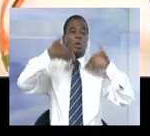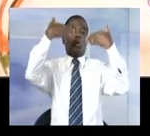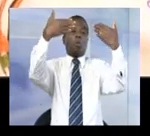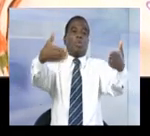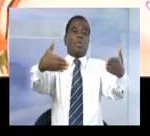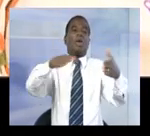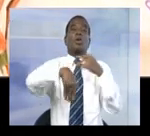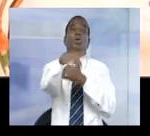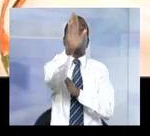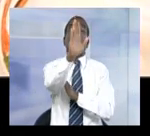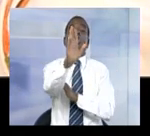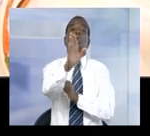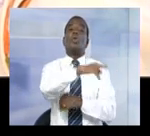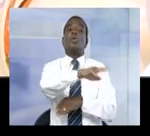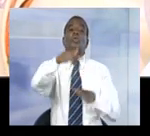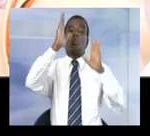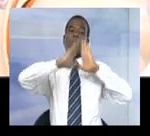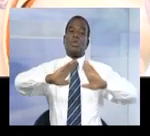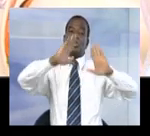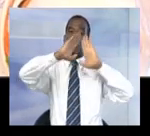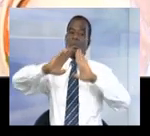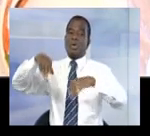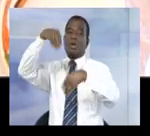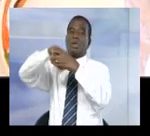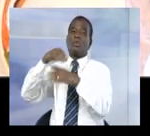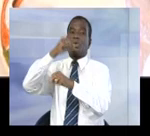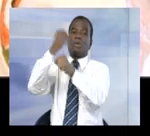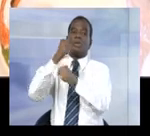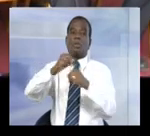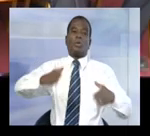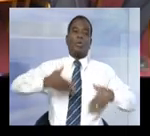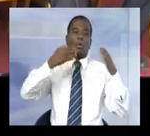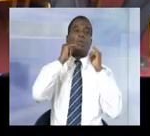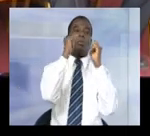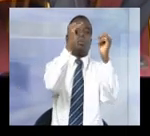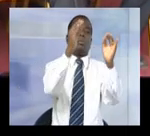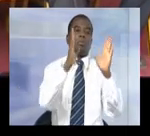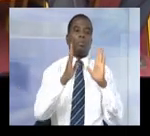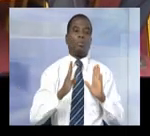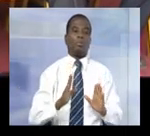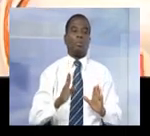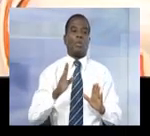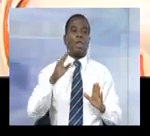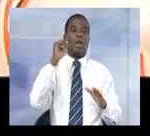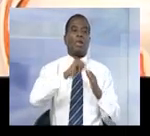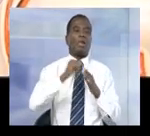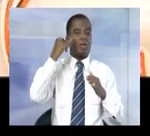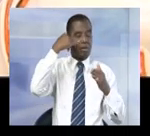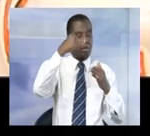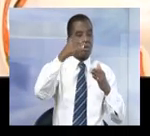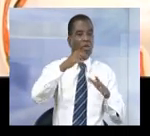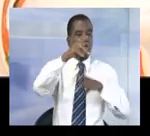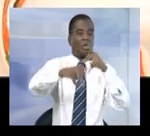Dieu mette de toutes choses, guide vos pas dans vos entreprises pour le bonheur des Ivoiriens. Dans l'imagerie populaire